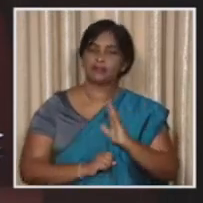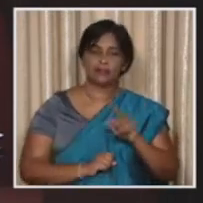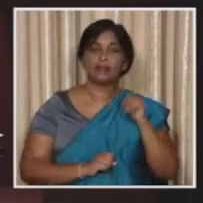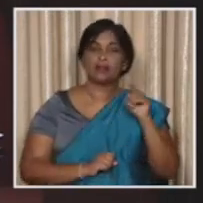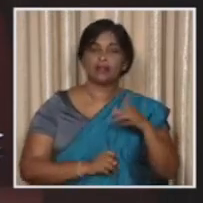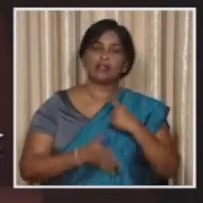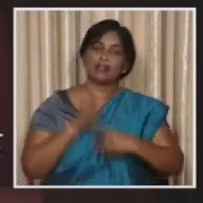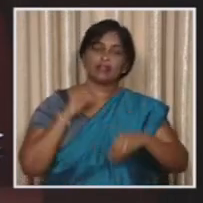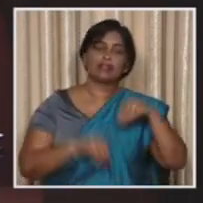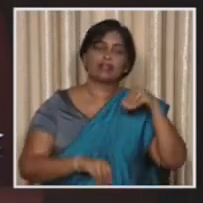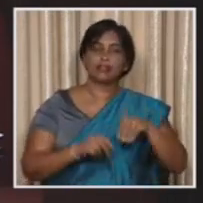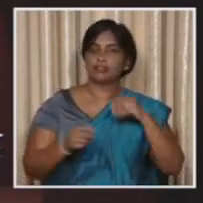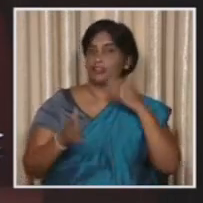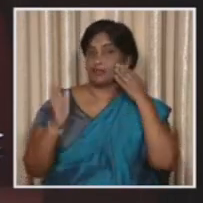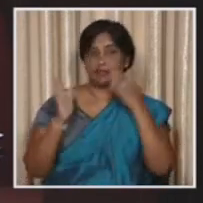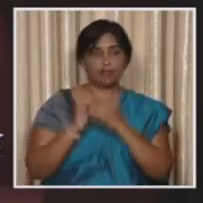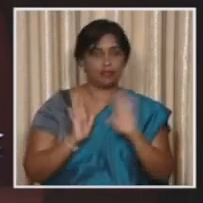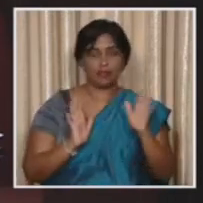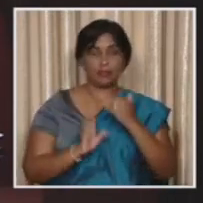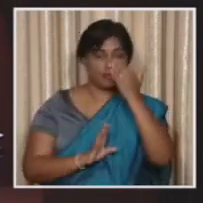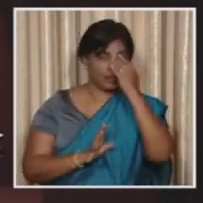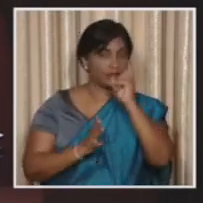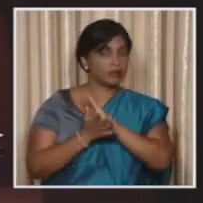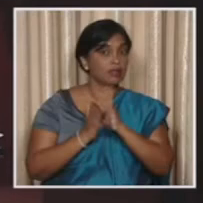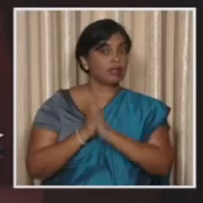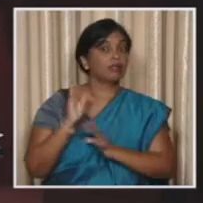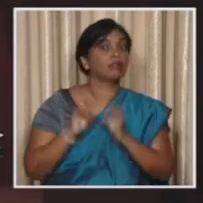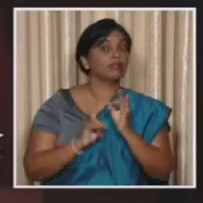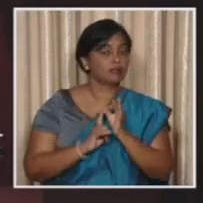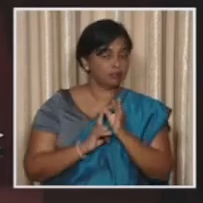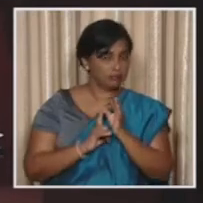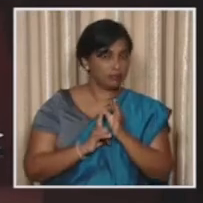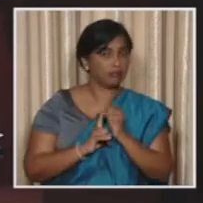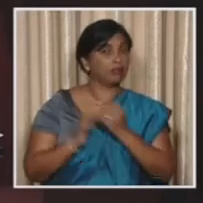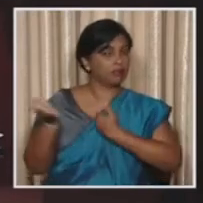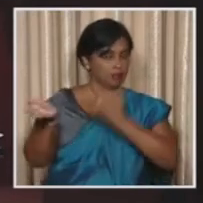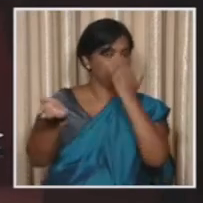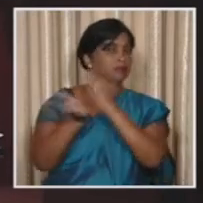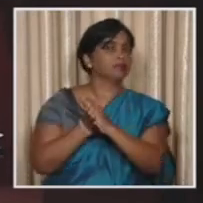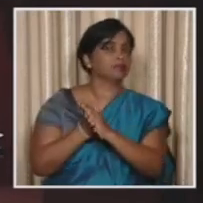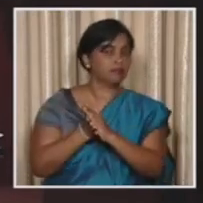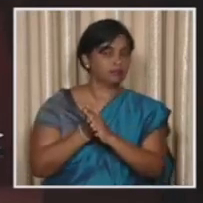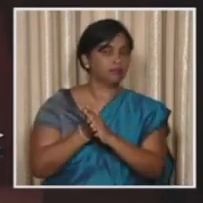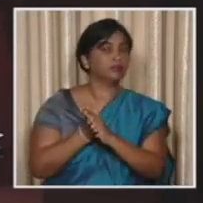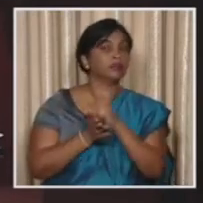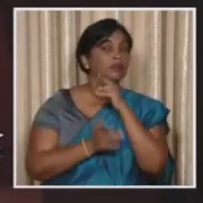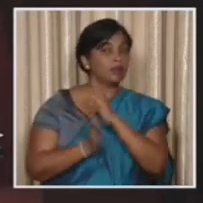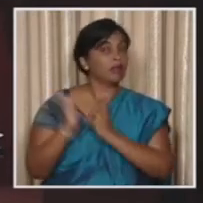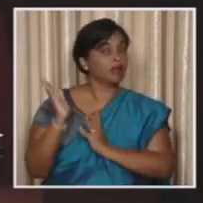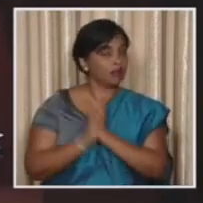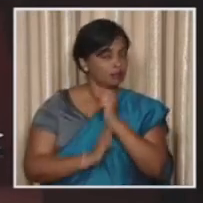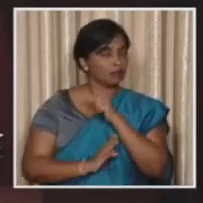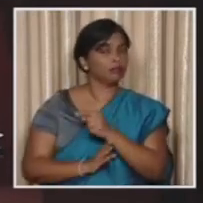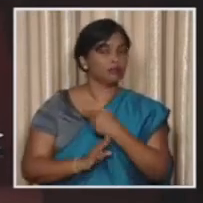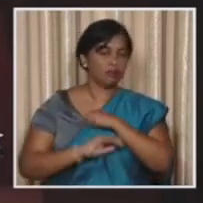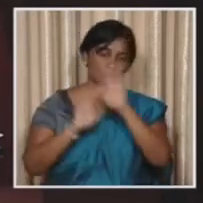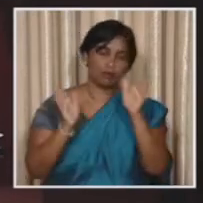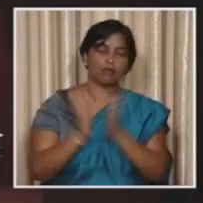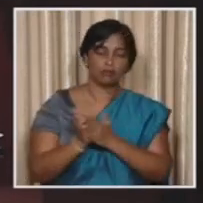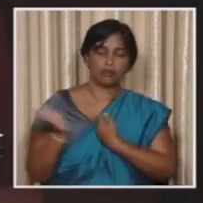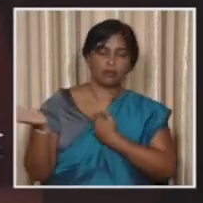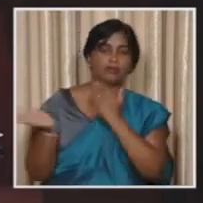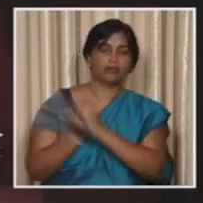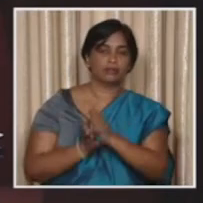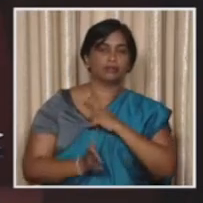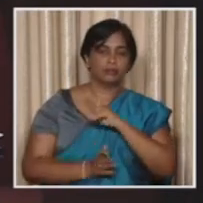ඒක දේශපාලනීකරණය වෙන්න බෑ. කරුණාකරලා චමින්ද විජේසිරිමැතිතුමාට සාධාරණත්වය ඉෂ්ට කරන්න එතුමාගේ අයිතිවාසිකම් වෙනුවෙන් අපි සියලු දෙනාම පෙනී